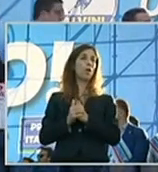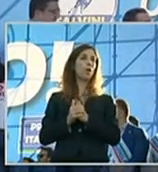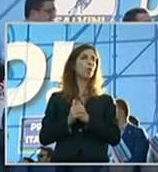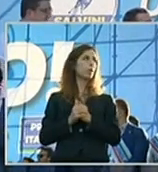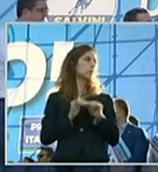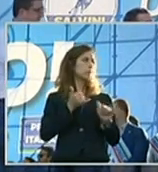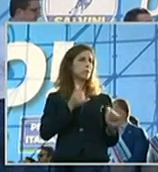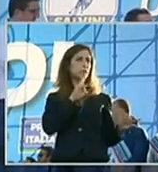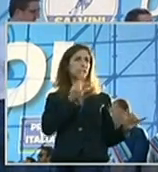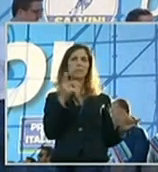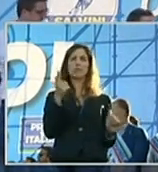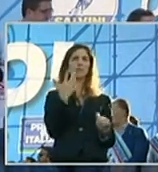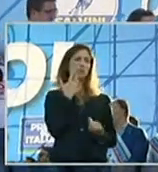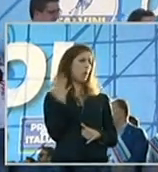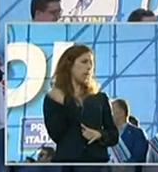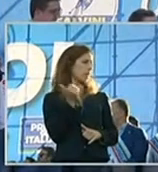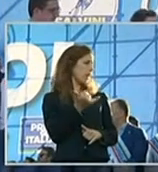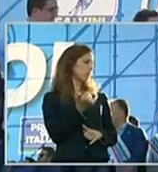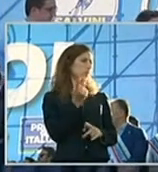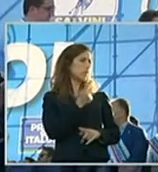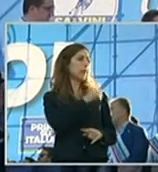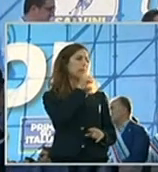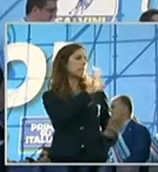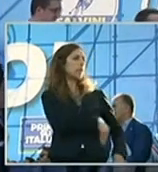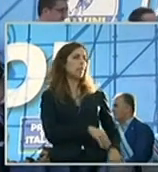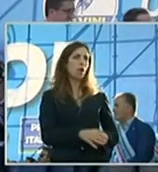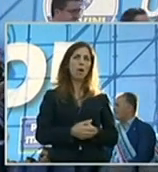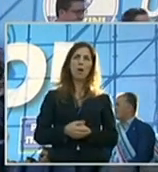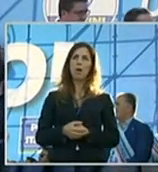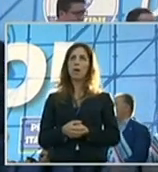senti, se te l'ha data 5 anni fa te la tolgo subito se non stai zitto.